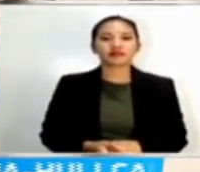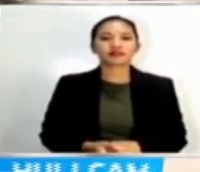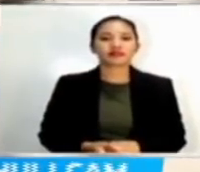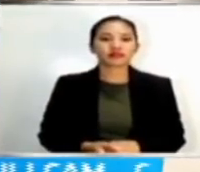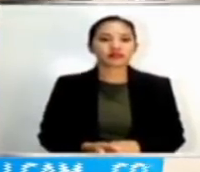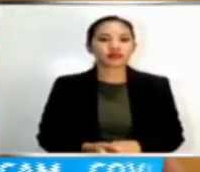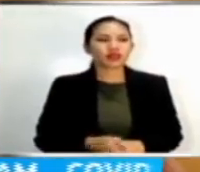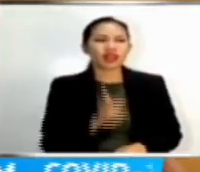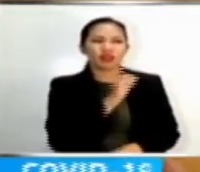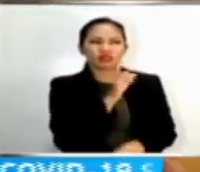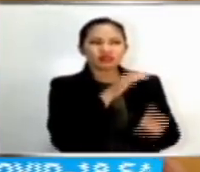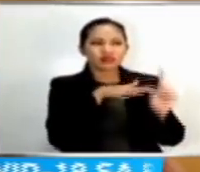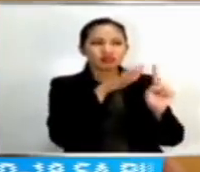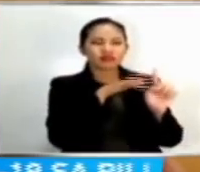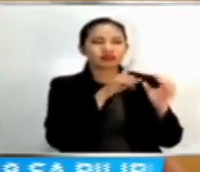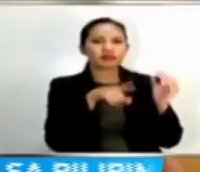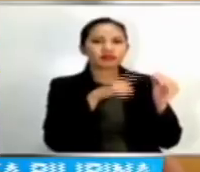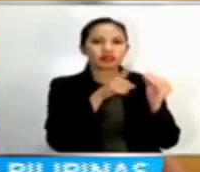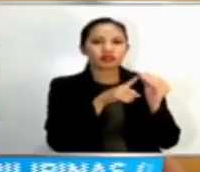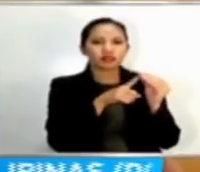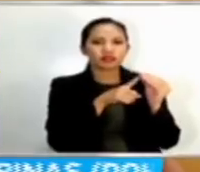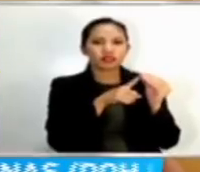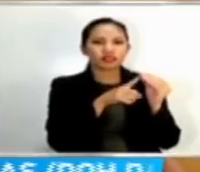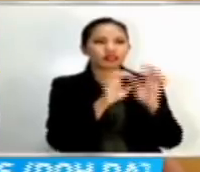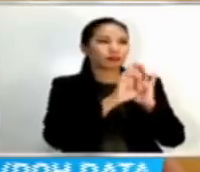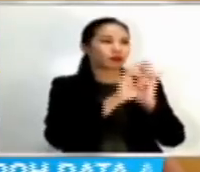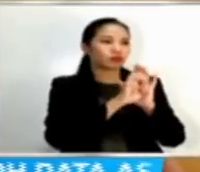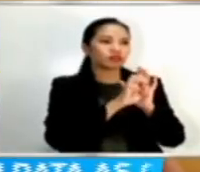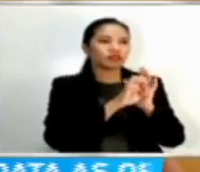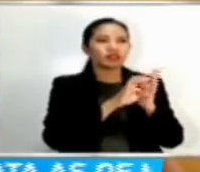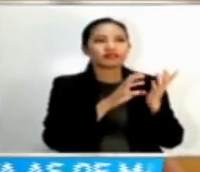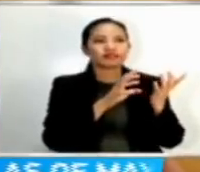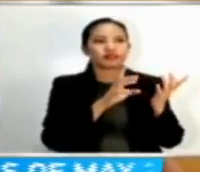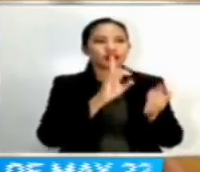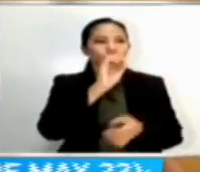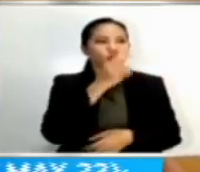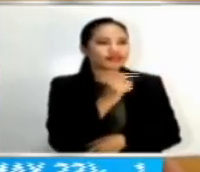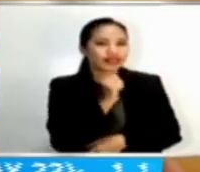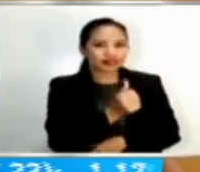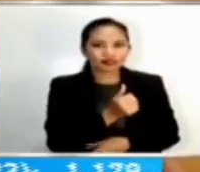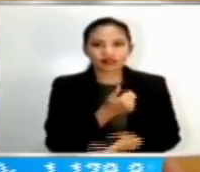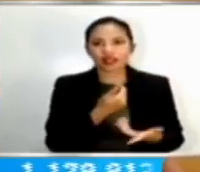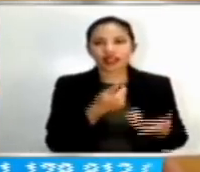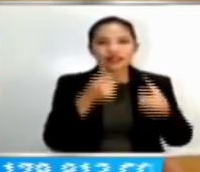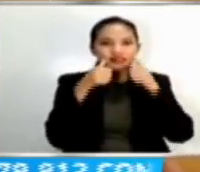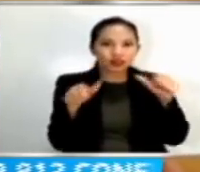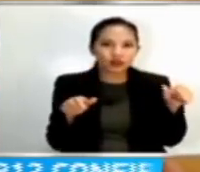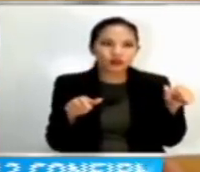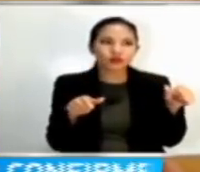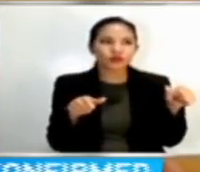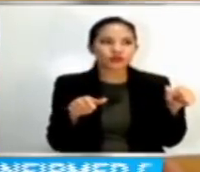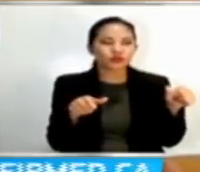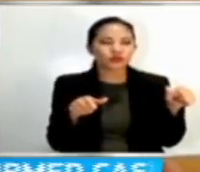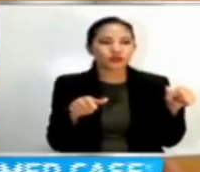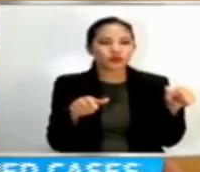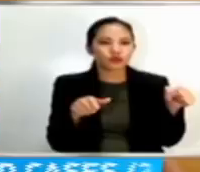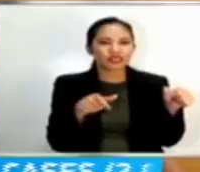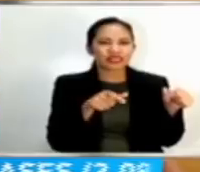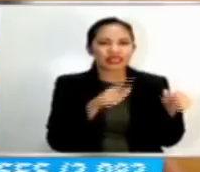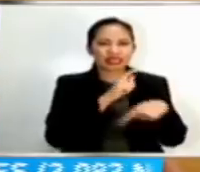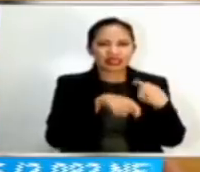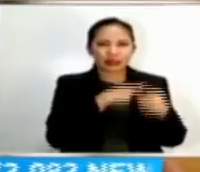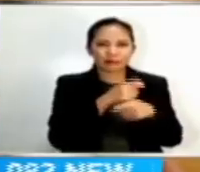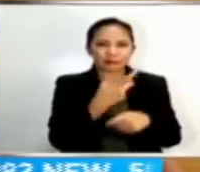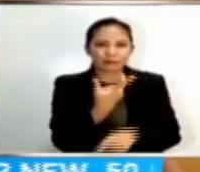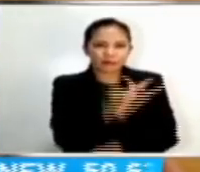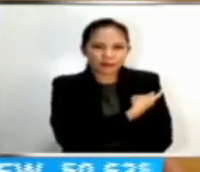dun sa sinasabi nga, di ba, na huwag nang i-anunsyo yung mga brand ng bakuna. Basta, on the day itself mo na lang malalaman. Are you